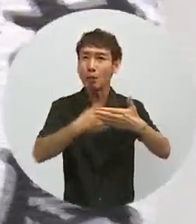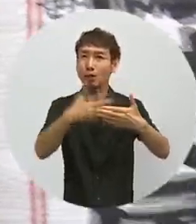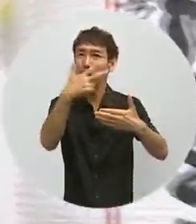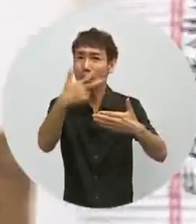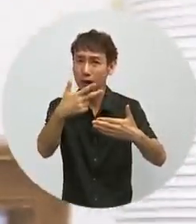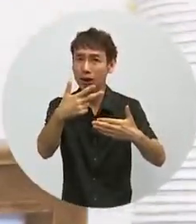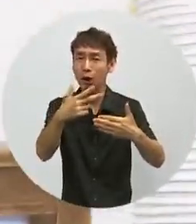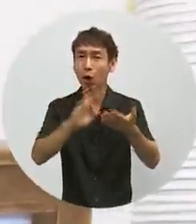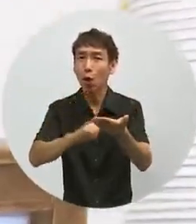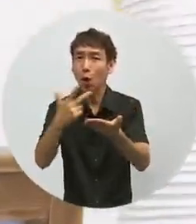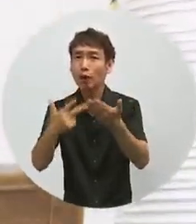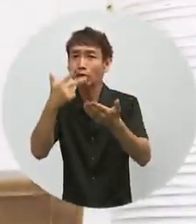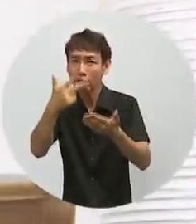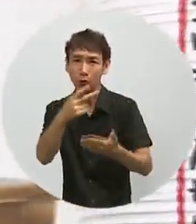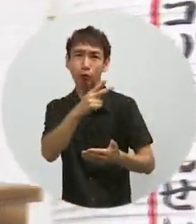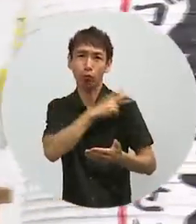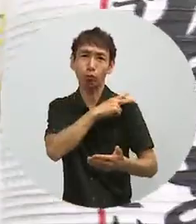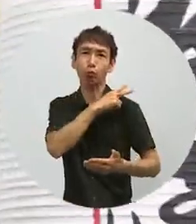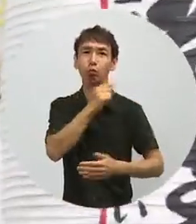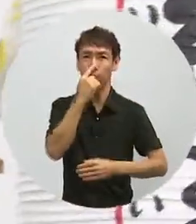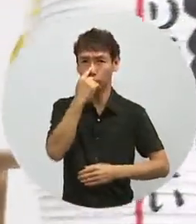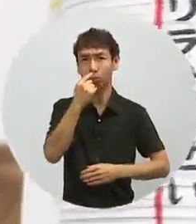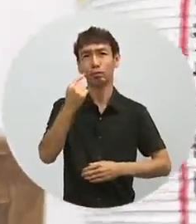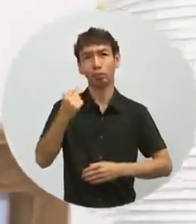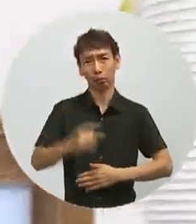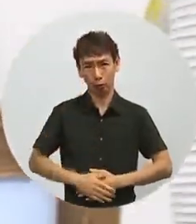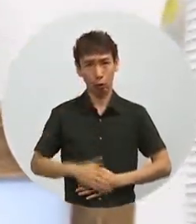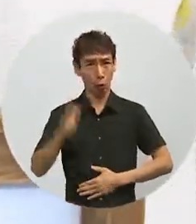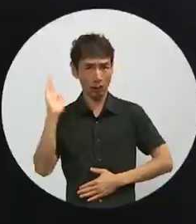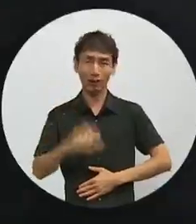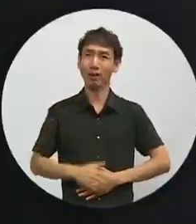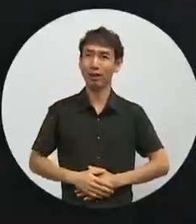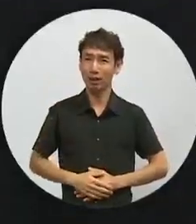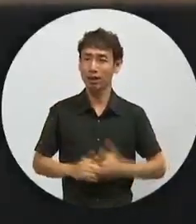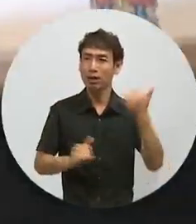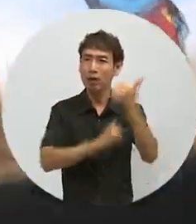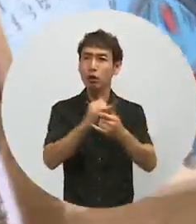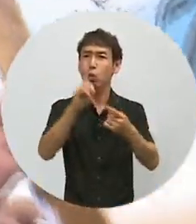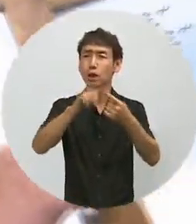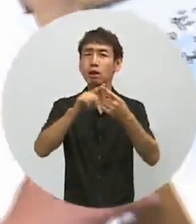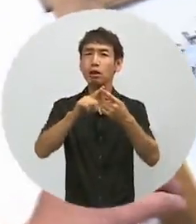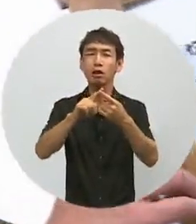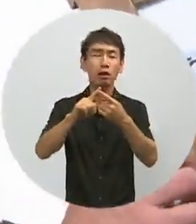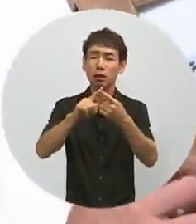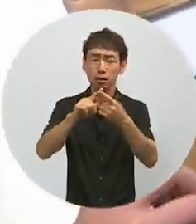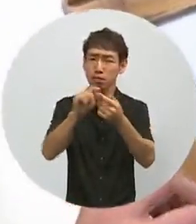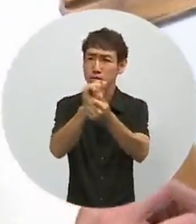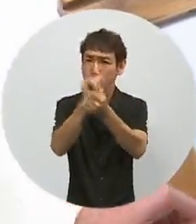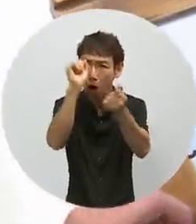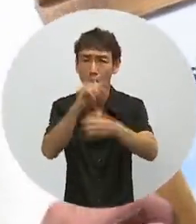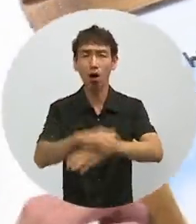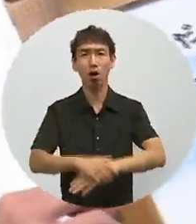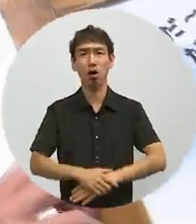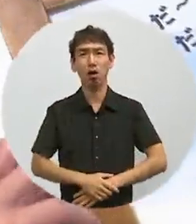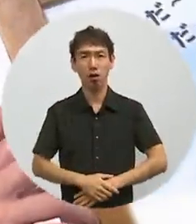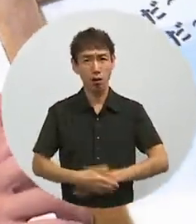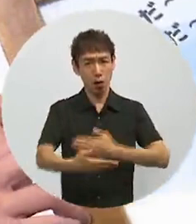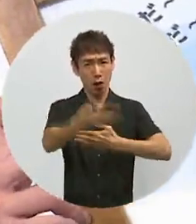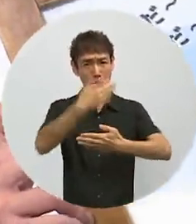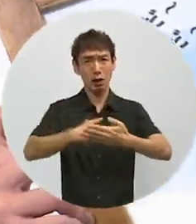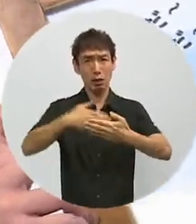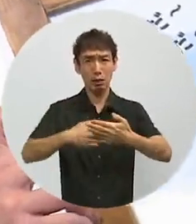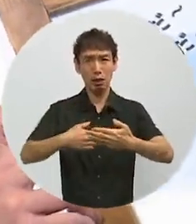育士の2つの顔を持つゴリラ先生は、伝統的なスタイルにとらわれない紙芝居を全力で演じ